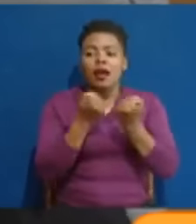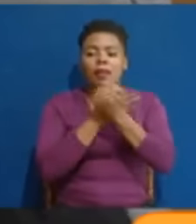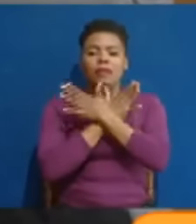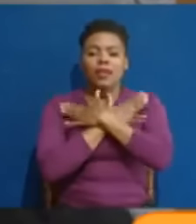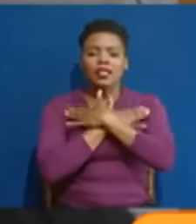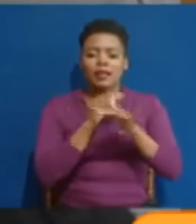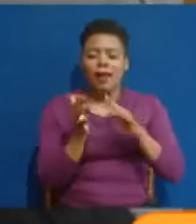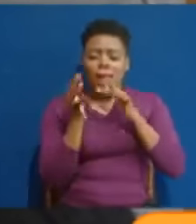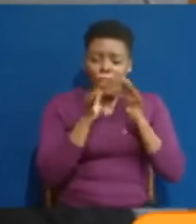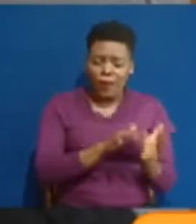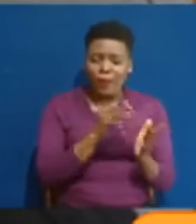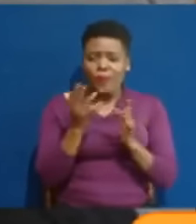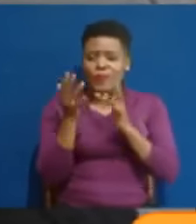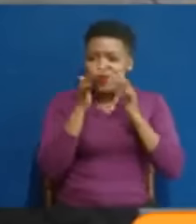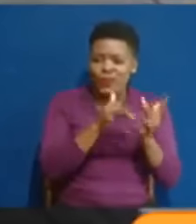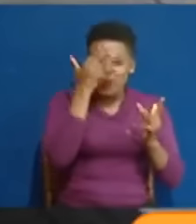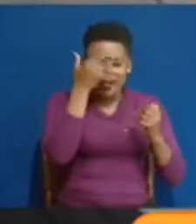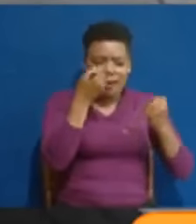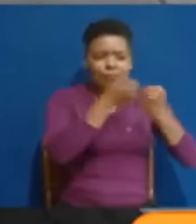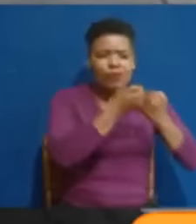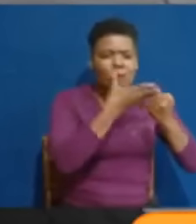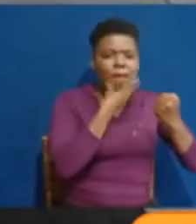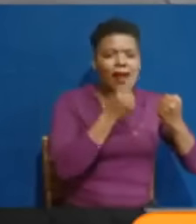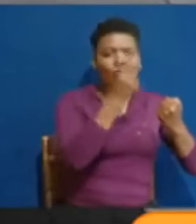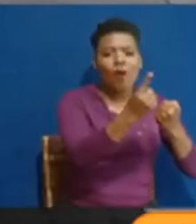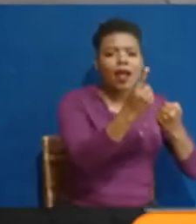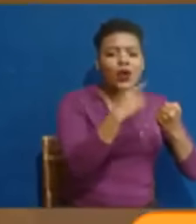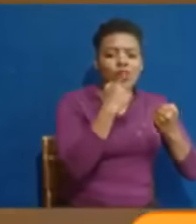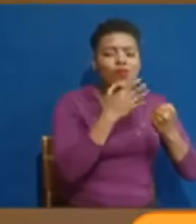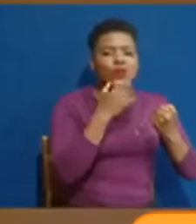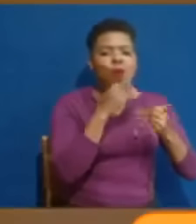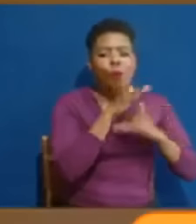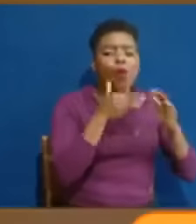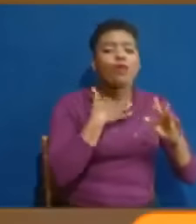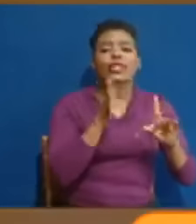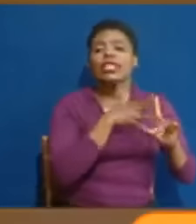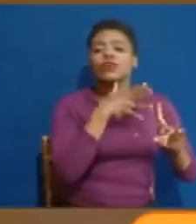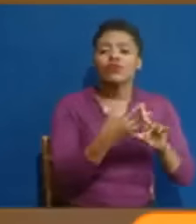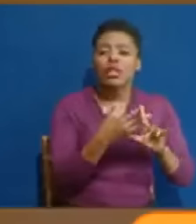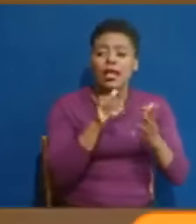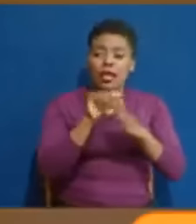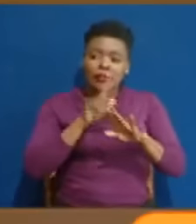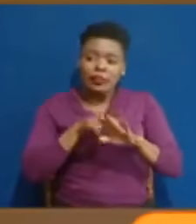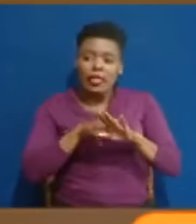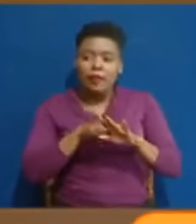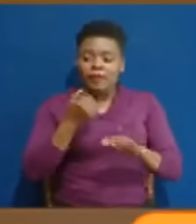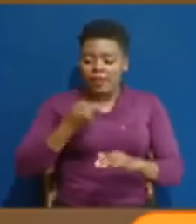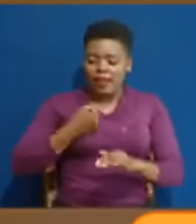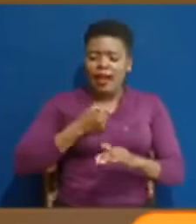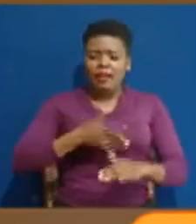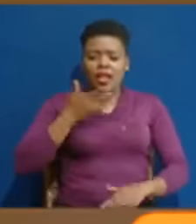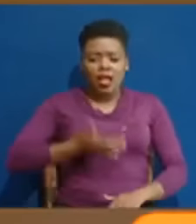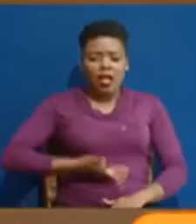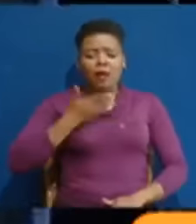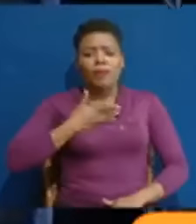wa kike kuhusu mwanaume mmoja wa kigeni waliokuwa wakichumbia. Katika vuruma hiyo yadaiwa Sarah alijawa na hasira na